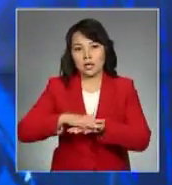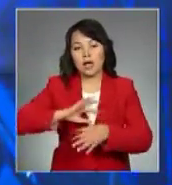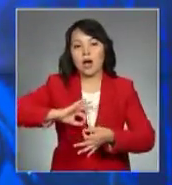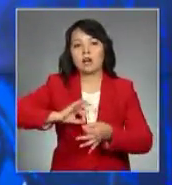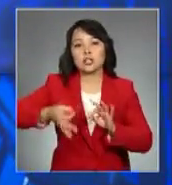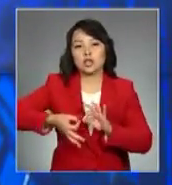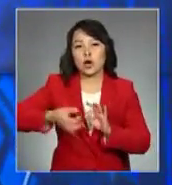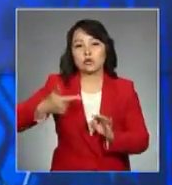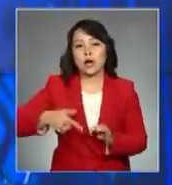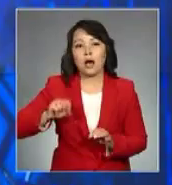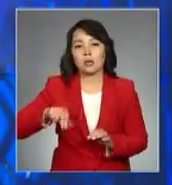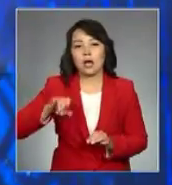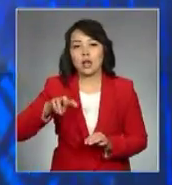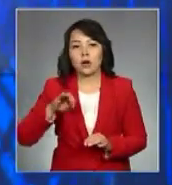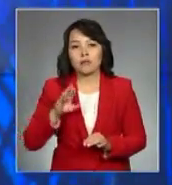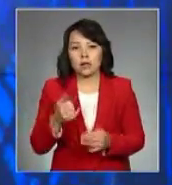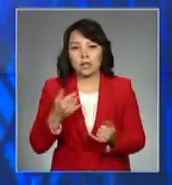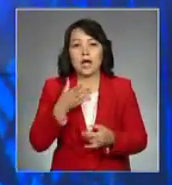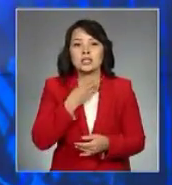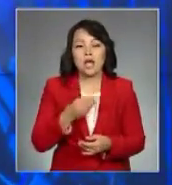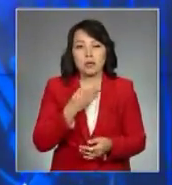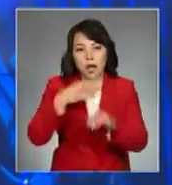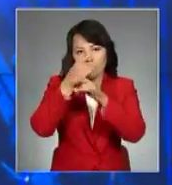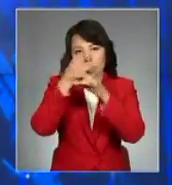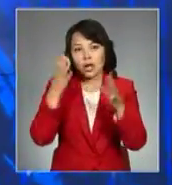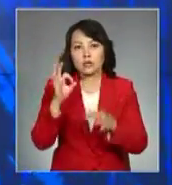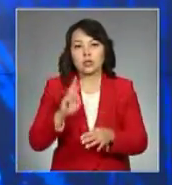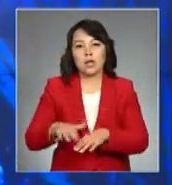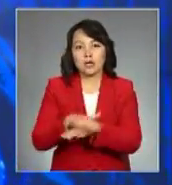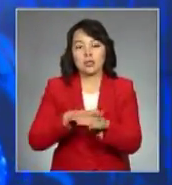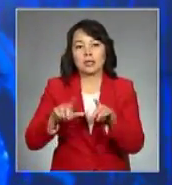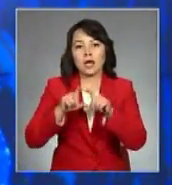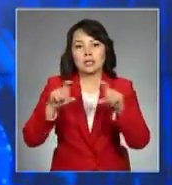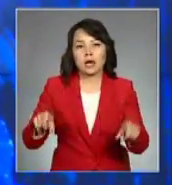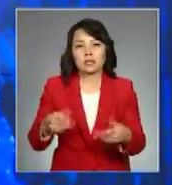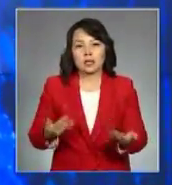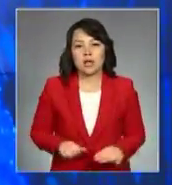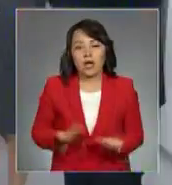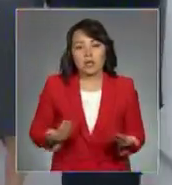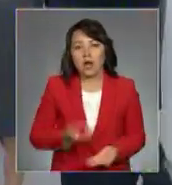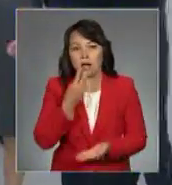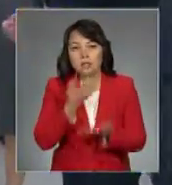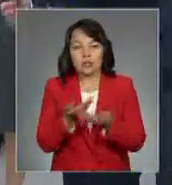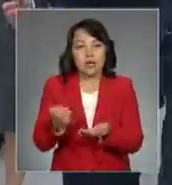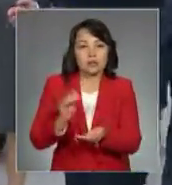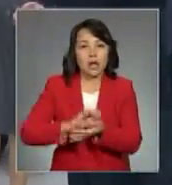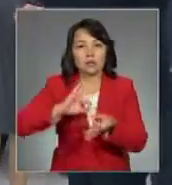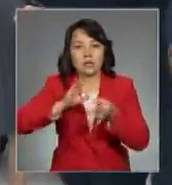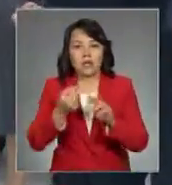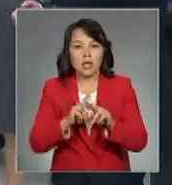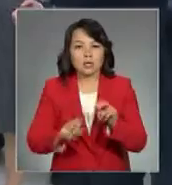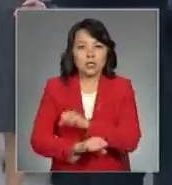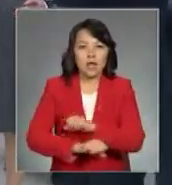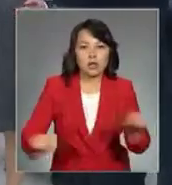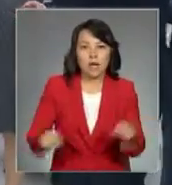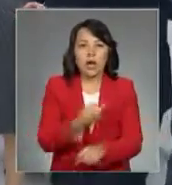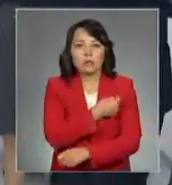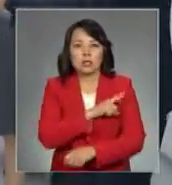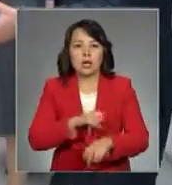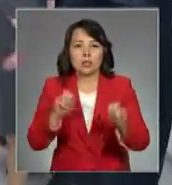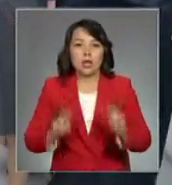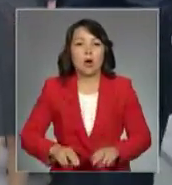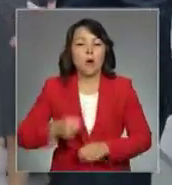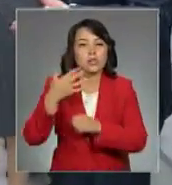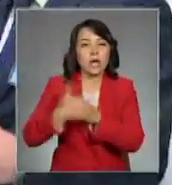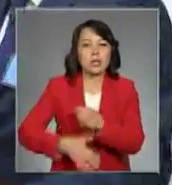Мемлекеттік хатшы Гүлшар Әбдіқалықова Семейдің мәдени және әлеуметтік нысандарының тыныс-тіршілігімен танысты. Олардың арасында ядролық медицина орталығы да